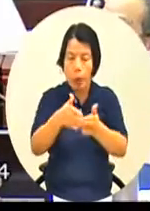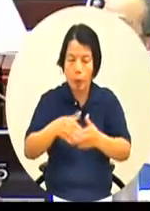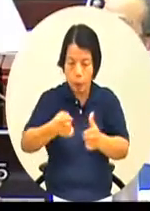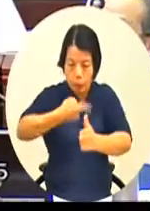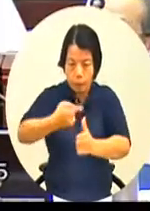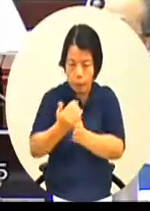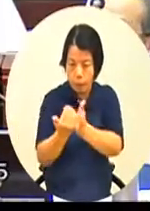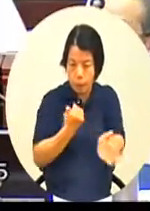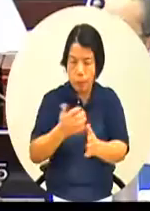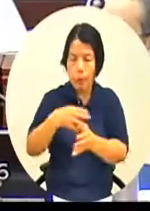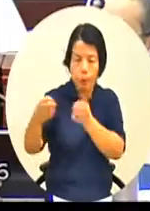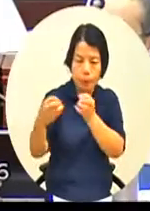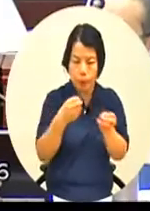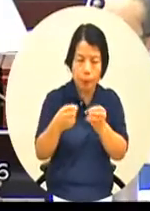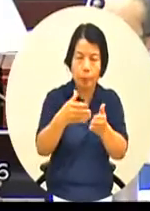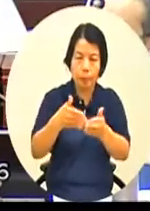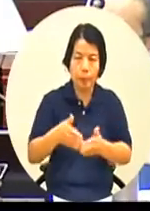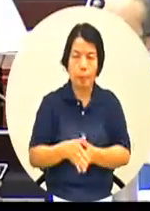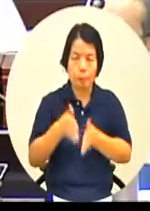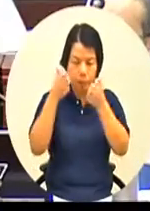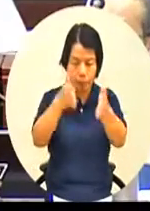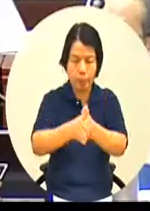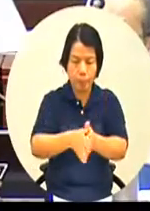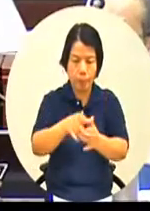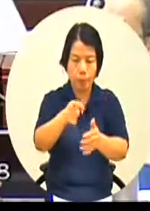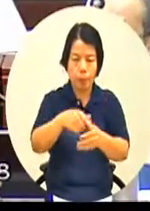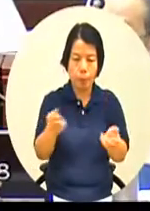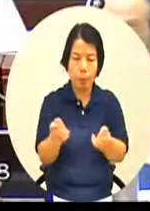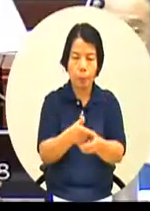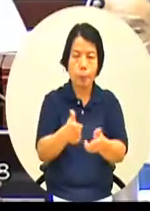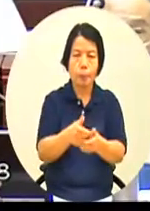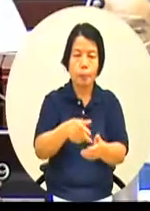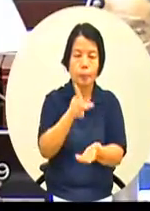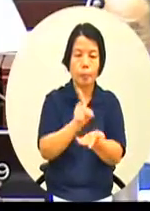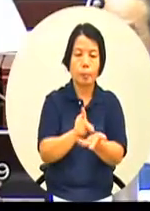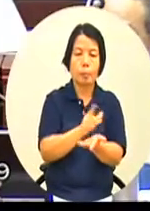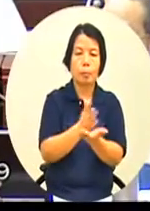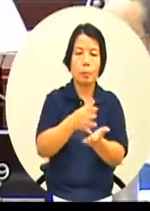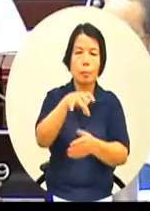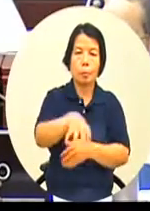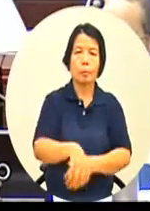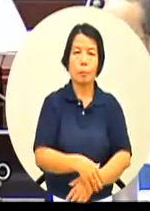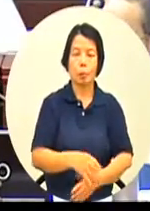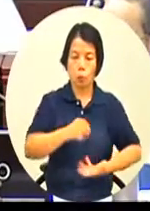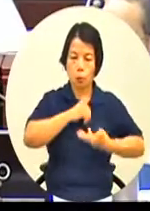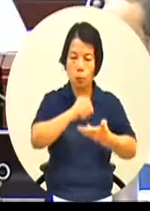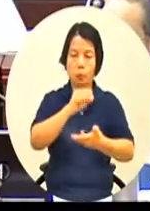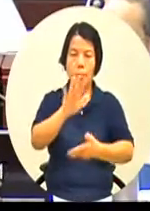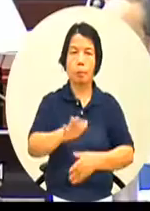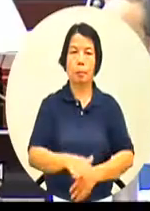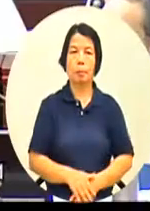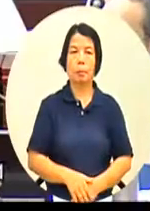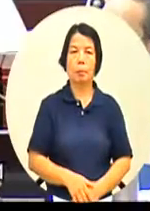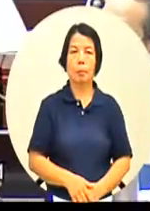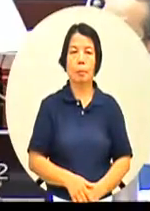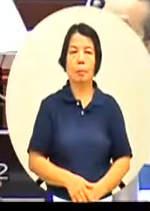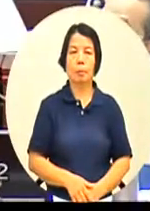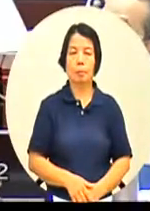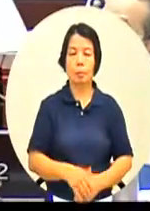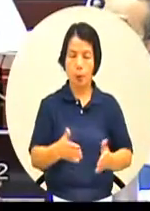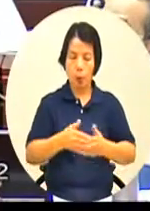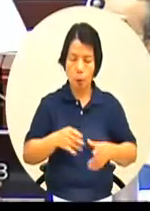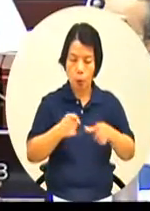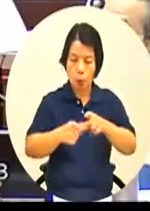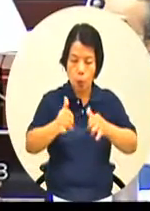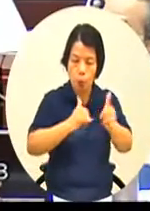题都拿出来讨论。那当时我们也有提出这样的一个建议啊，那可惜也是要办这种公民论